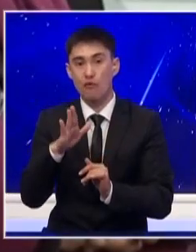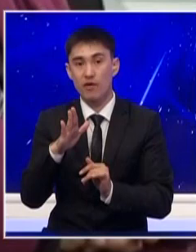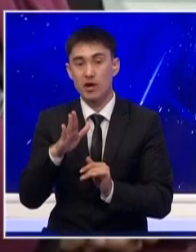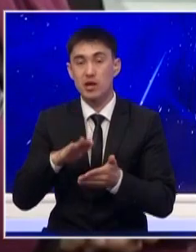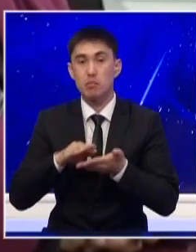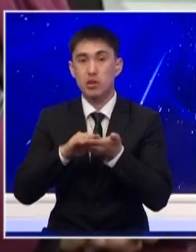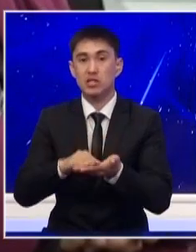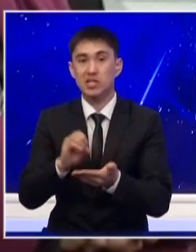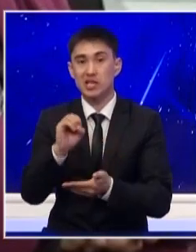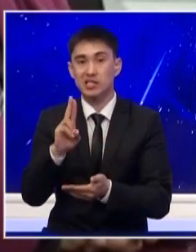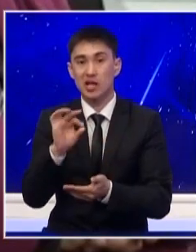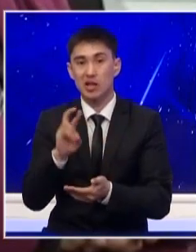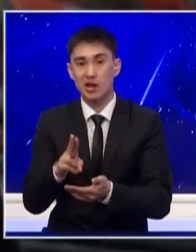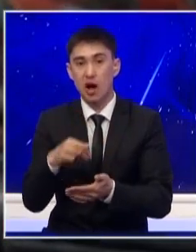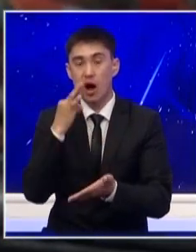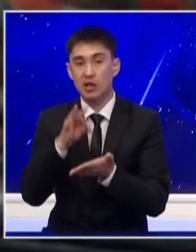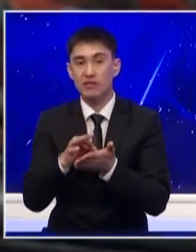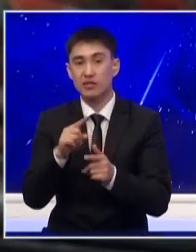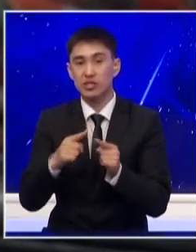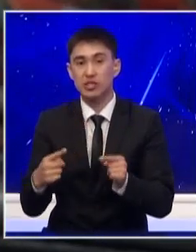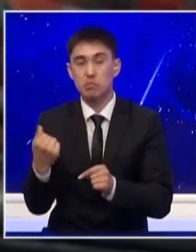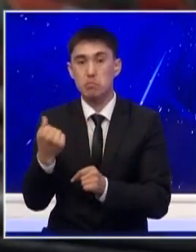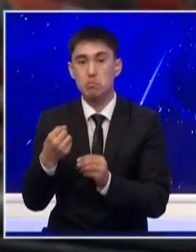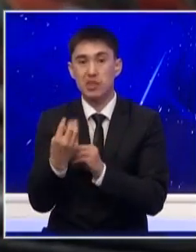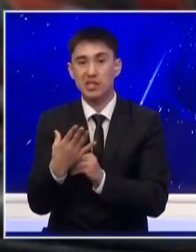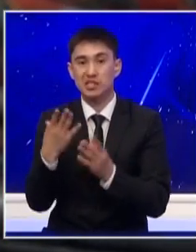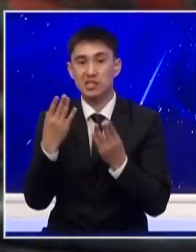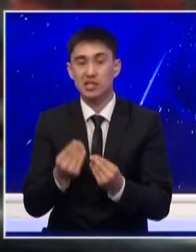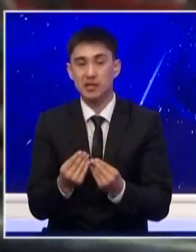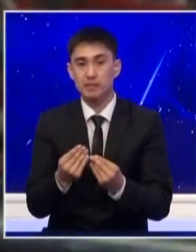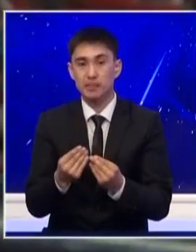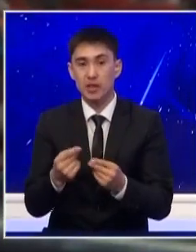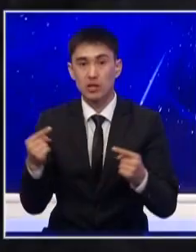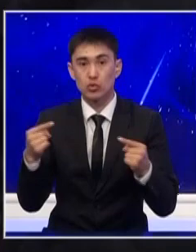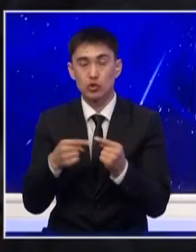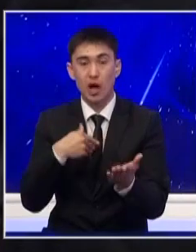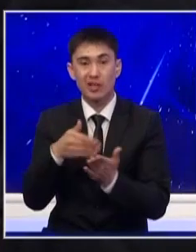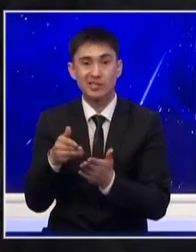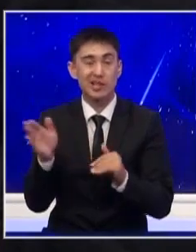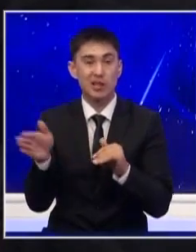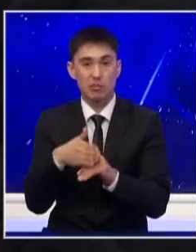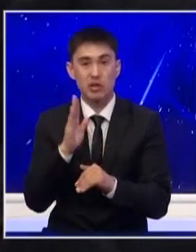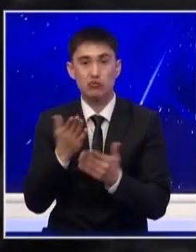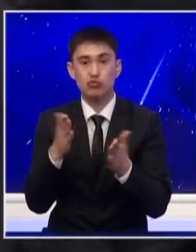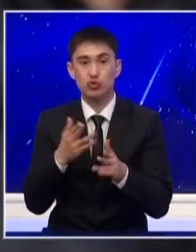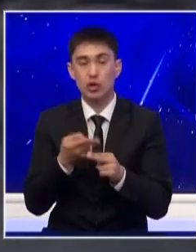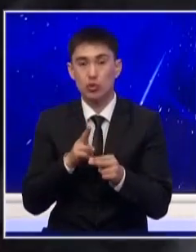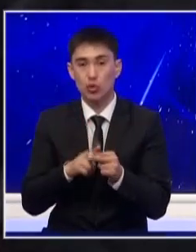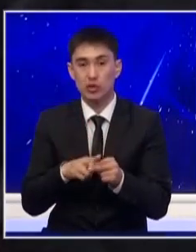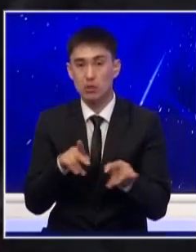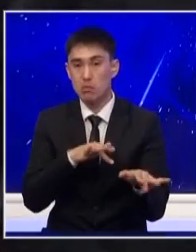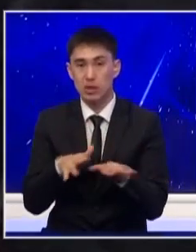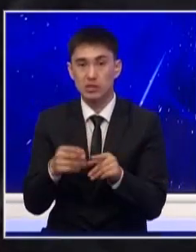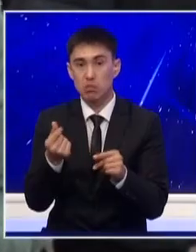и приложение ЕСАЛЫК. Ответ приходит в течение 15 дней. Это либо обоснованный отказ, либо одобрение, в случае которого сам